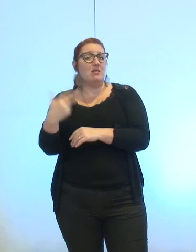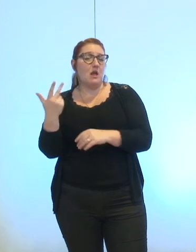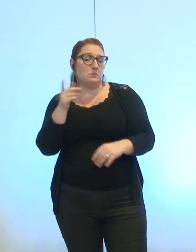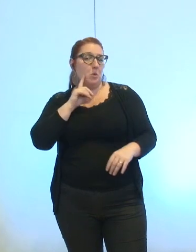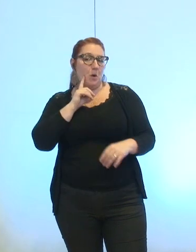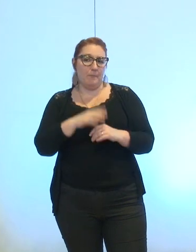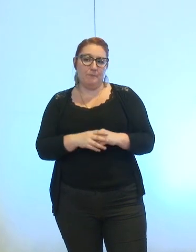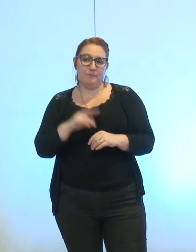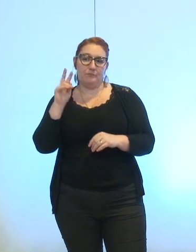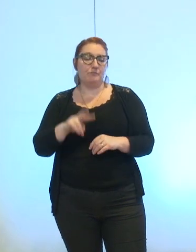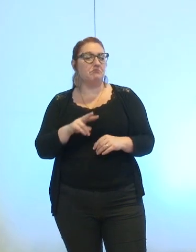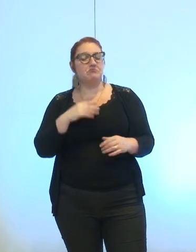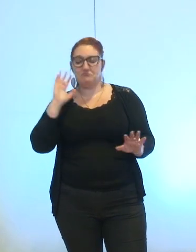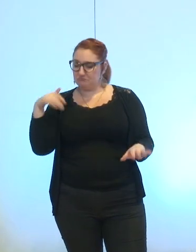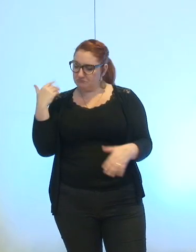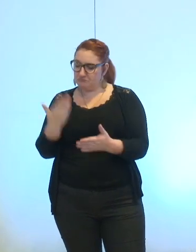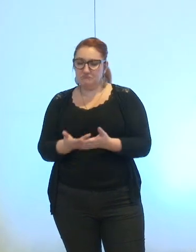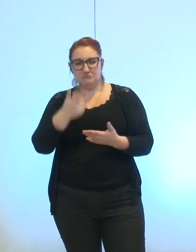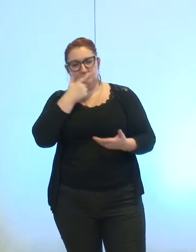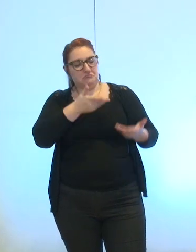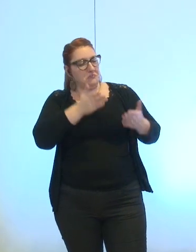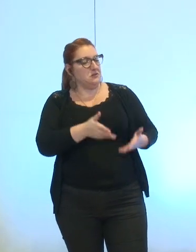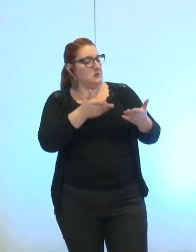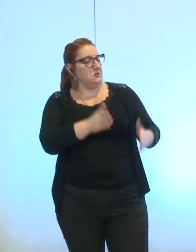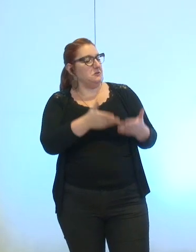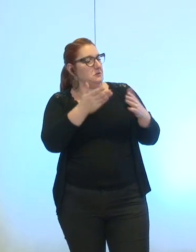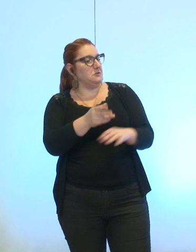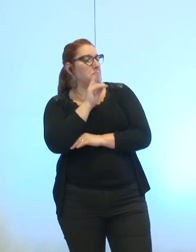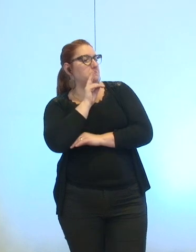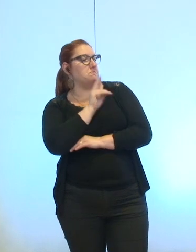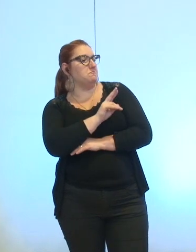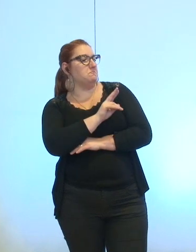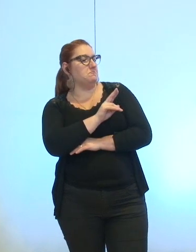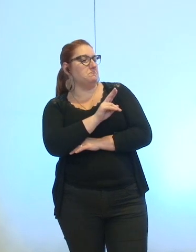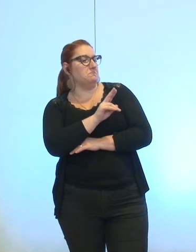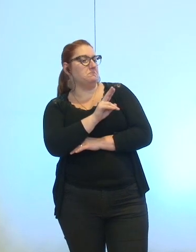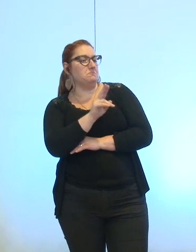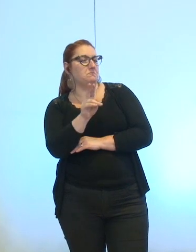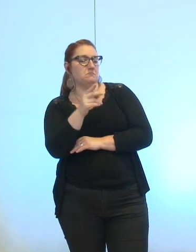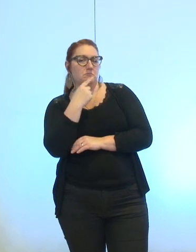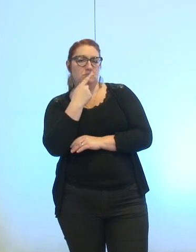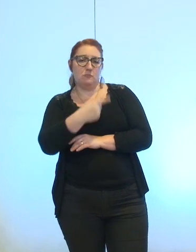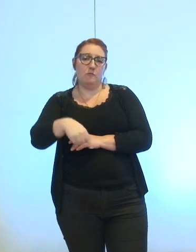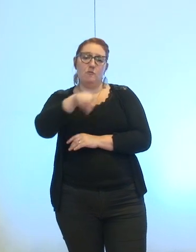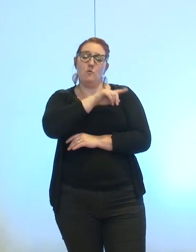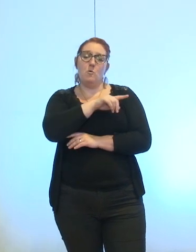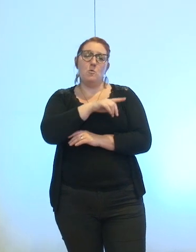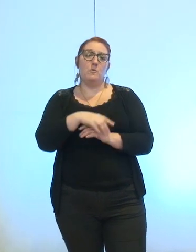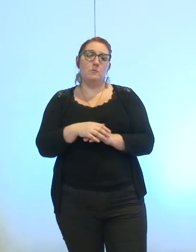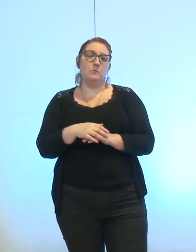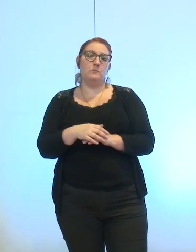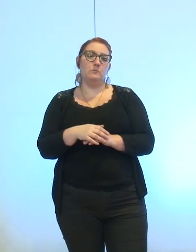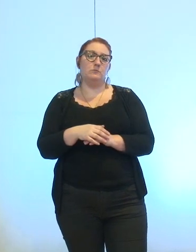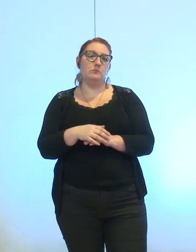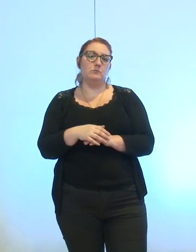ce que nous avons vu c'est des décisions de couper un à un ce qui à nos